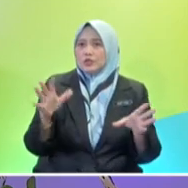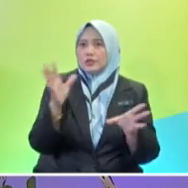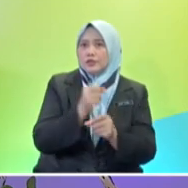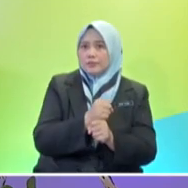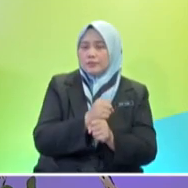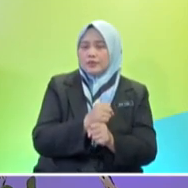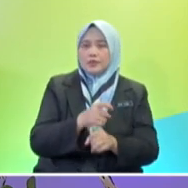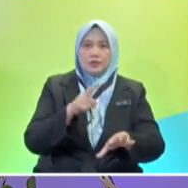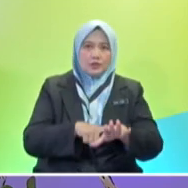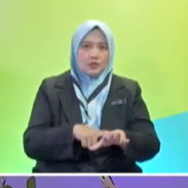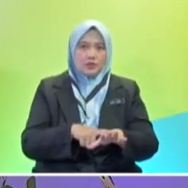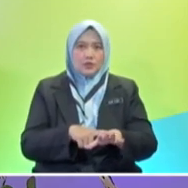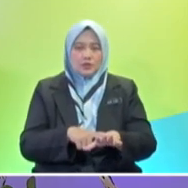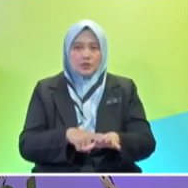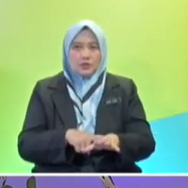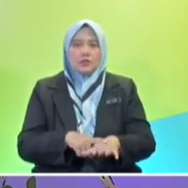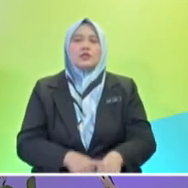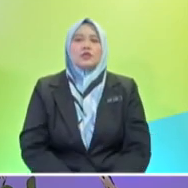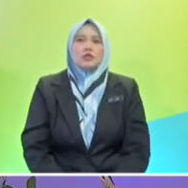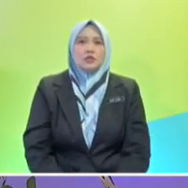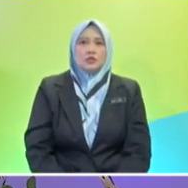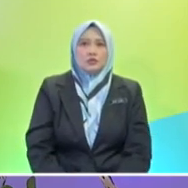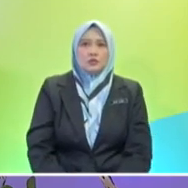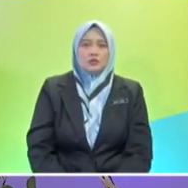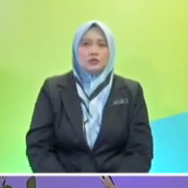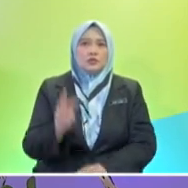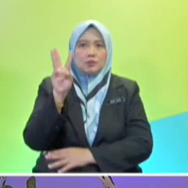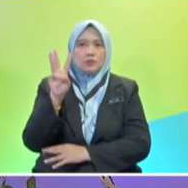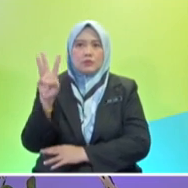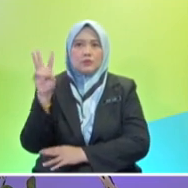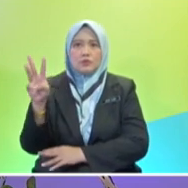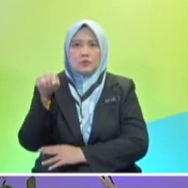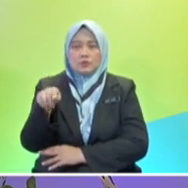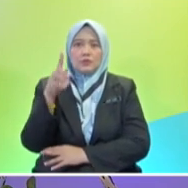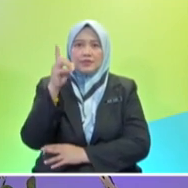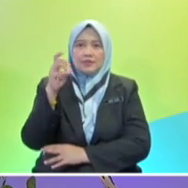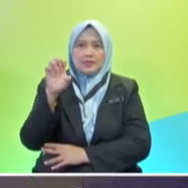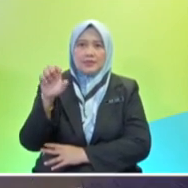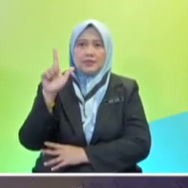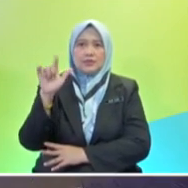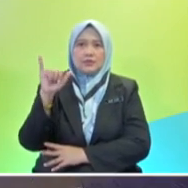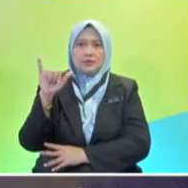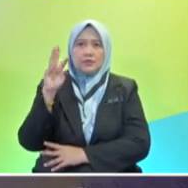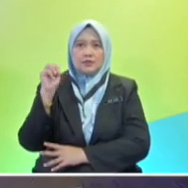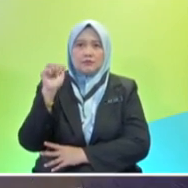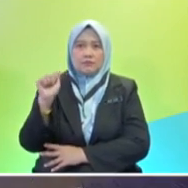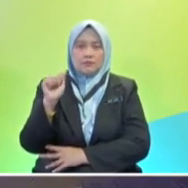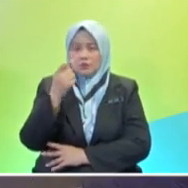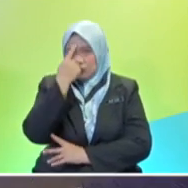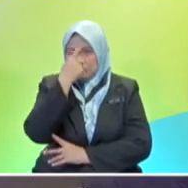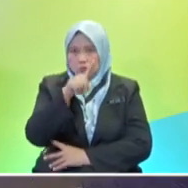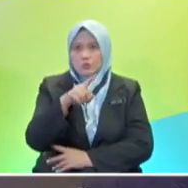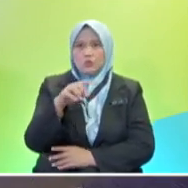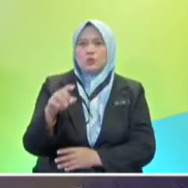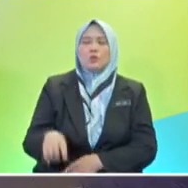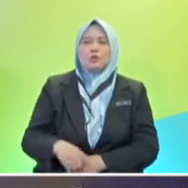portal Delima yang tertera di Kaca TV. Betul tu, murid-murid boleh minta bantuan ibu dan bapa untuk